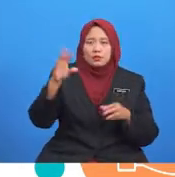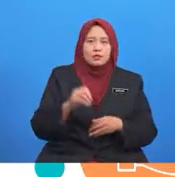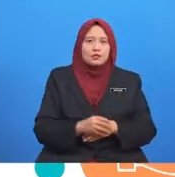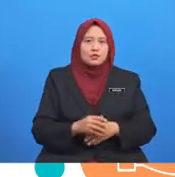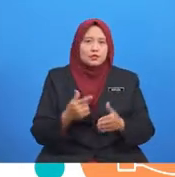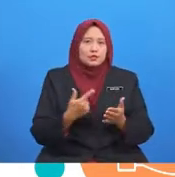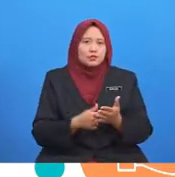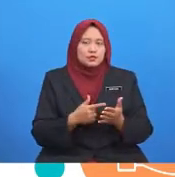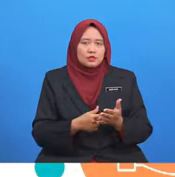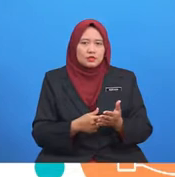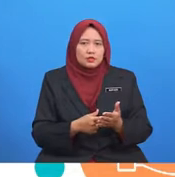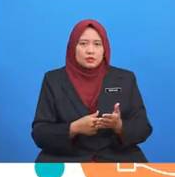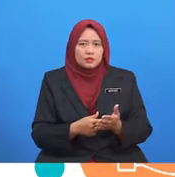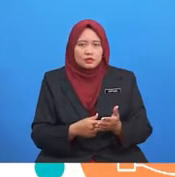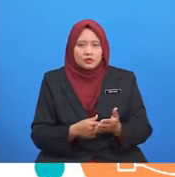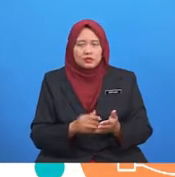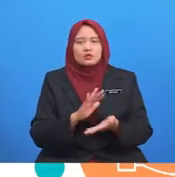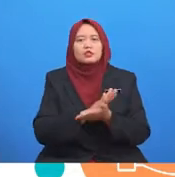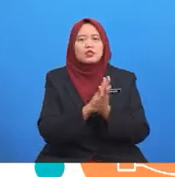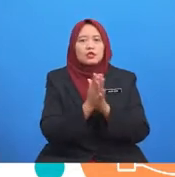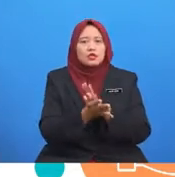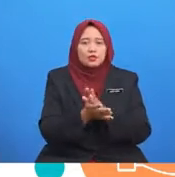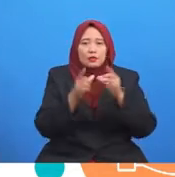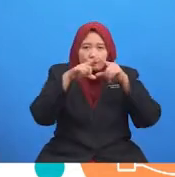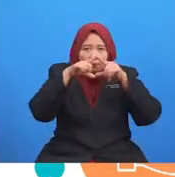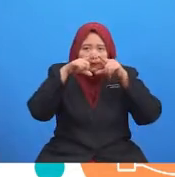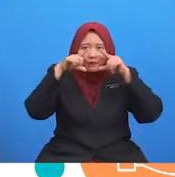lagi bentuk seperti topeng muka.